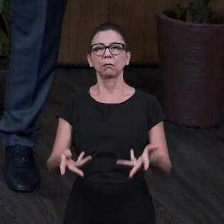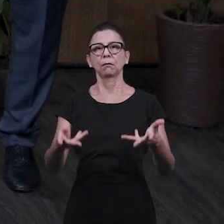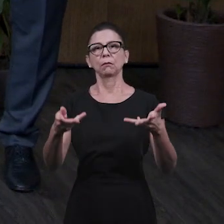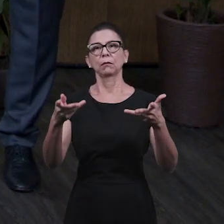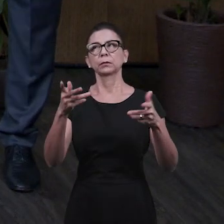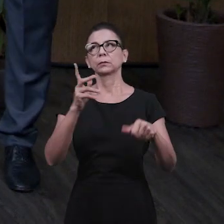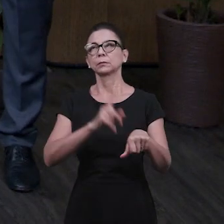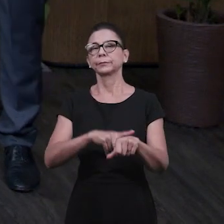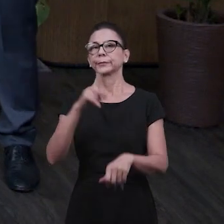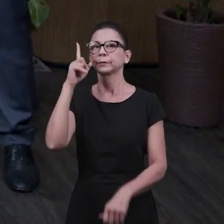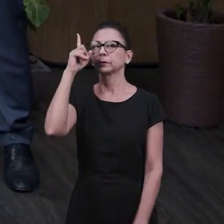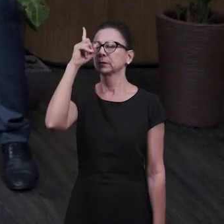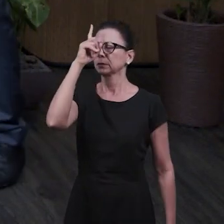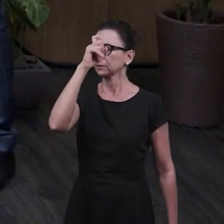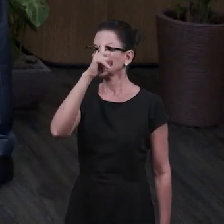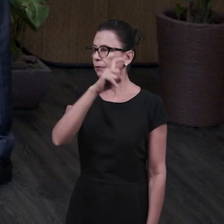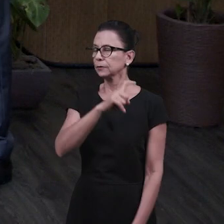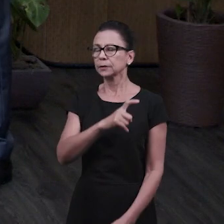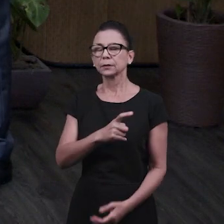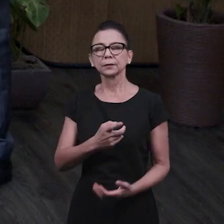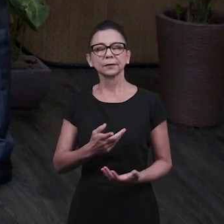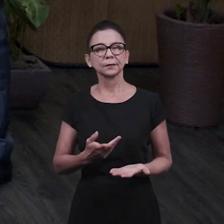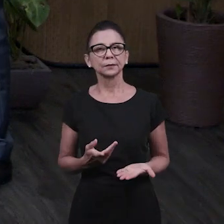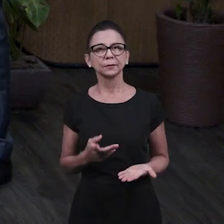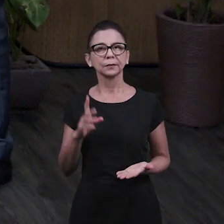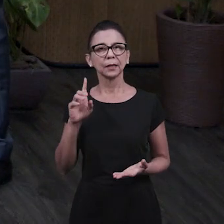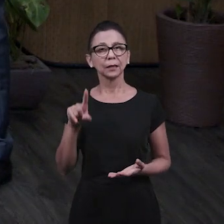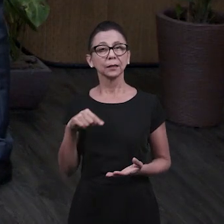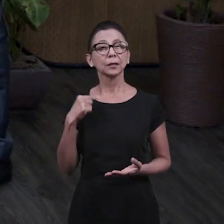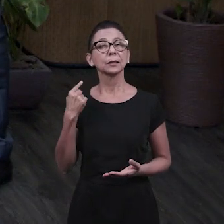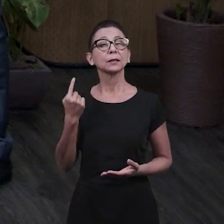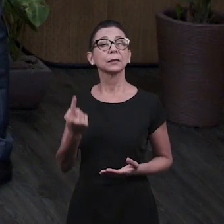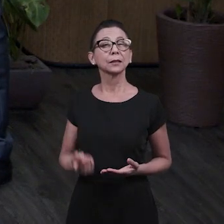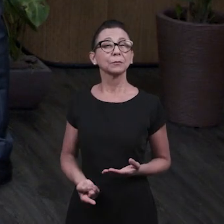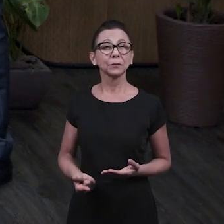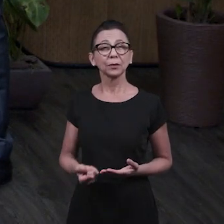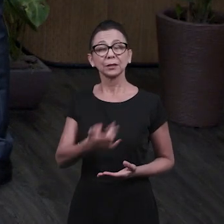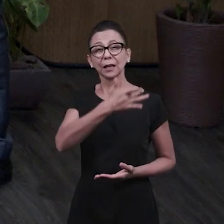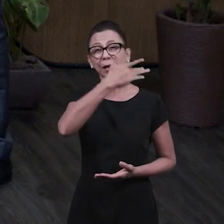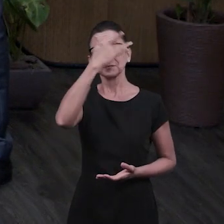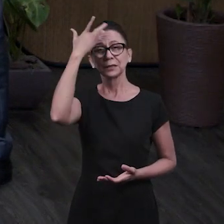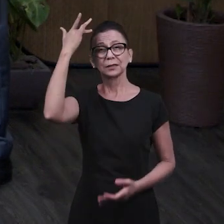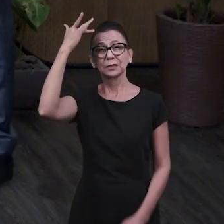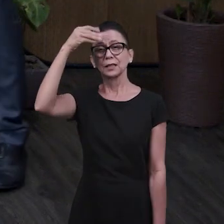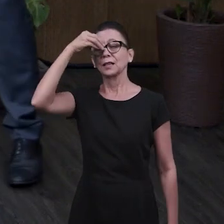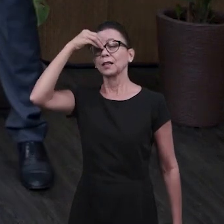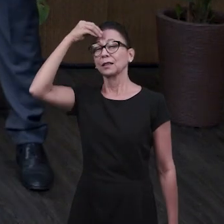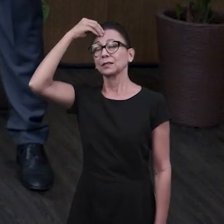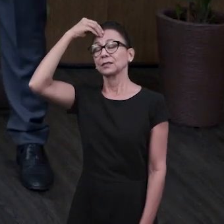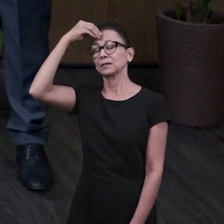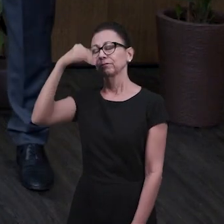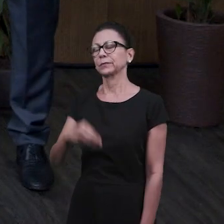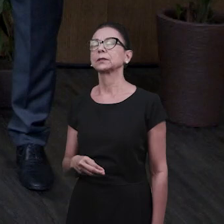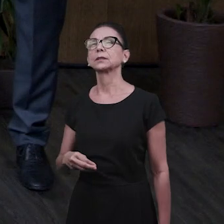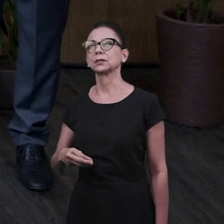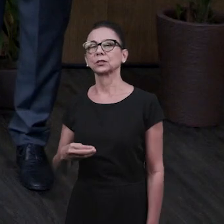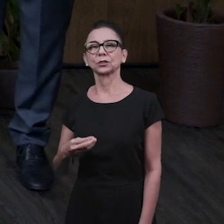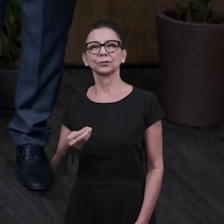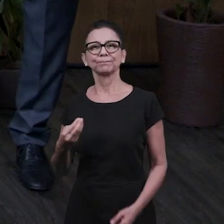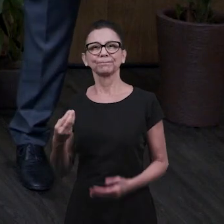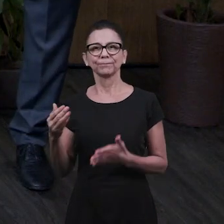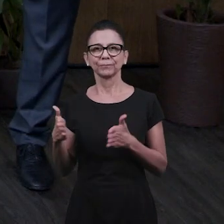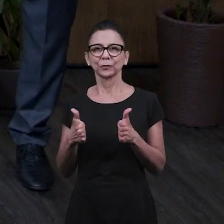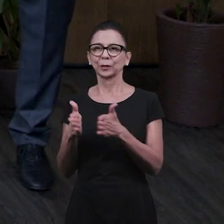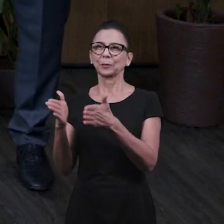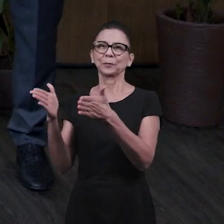Sa foi est ébranlée dans les moments difficiles et après, elle laisse tomber la marche. Comme